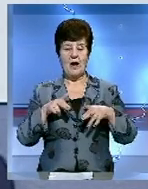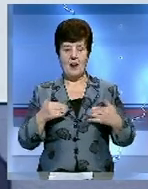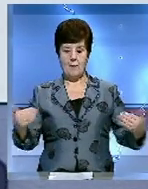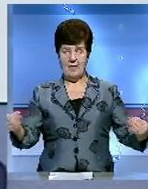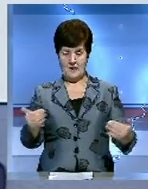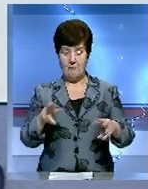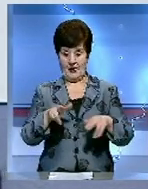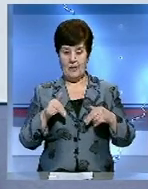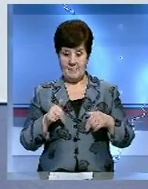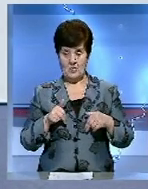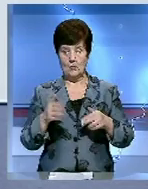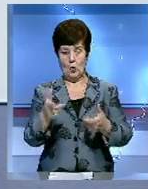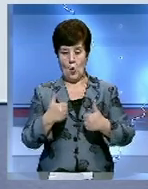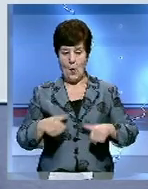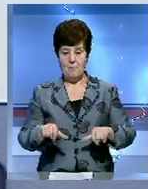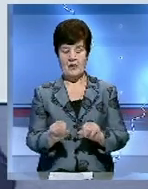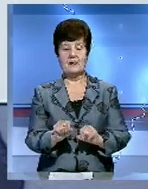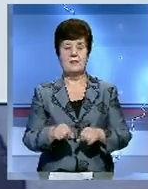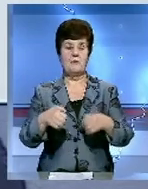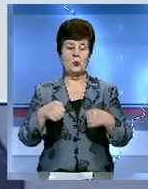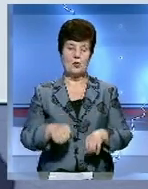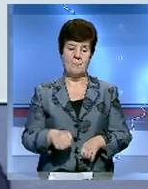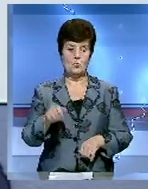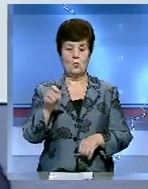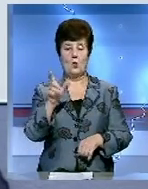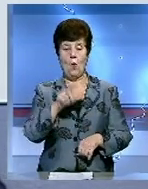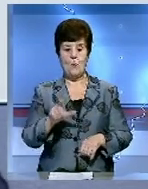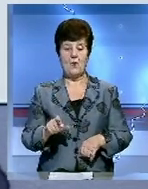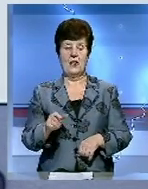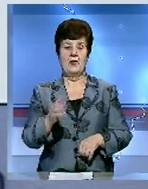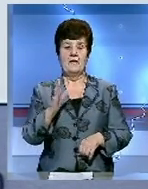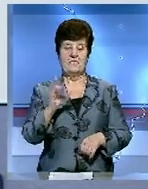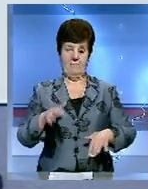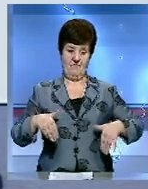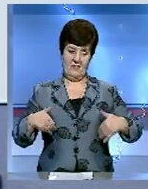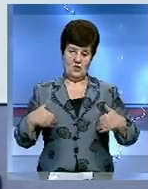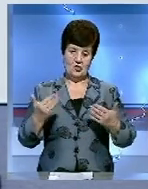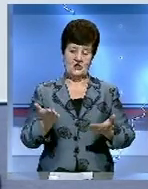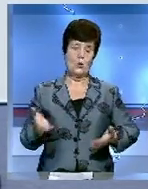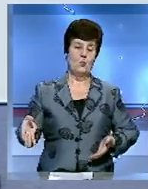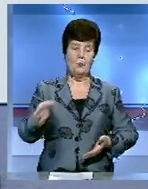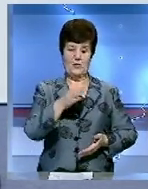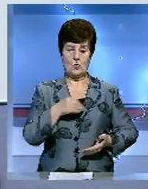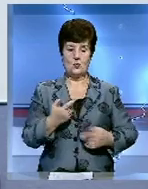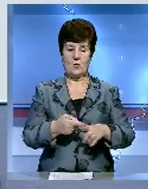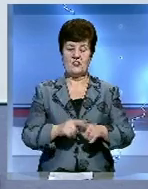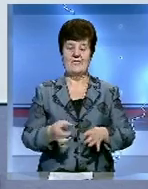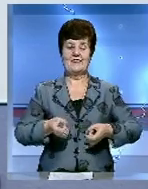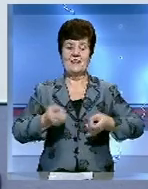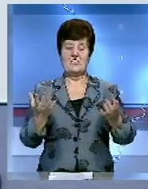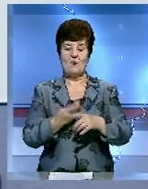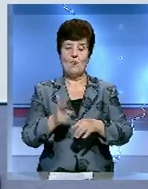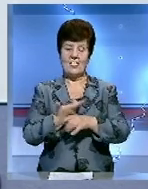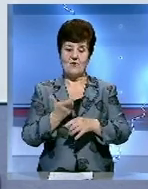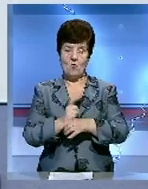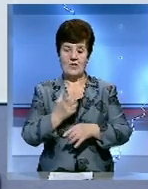partea Comisiei pentru Drepturile Omului să vă felicit pe toți cu această zi foarte, foarte importantă